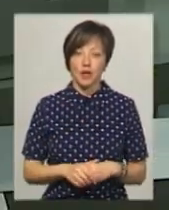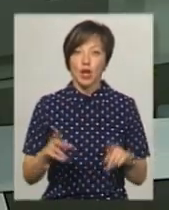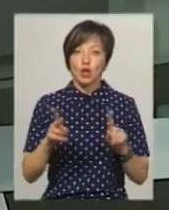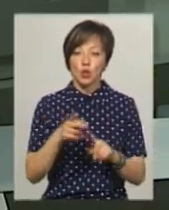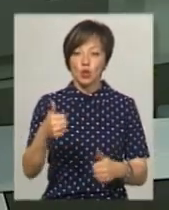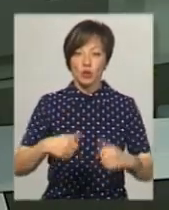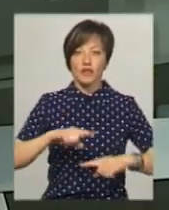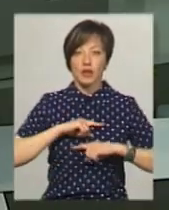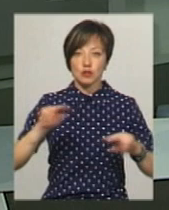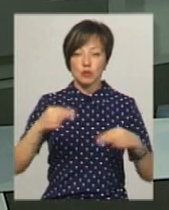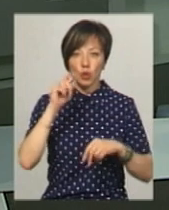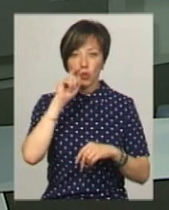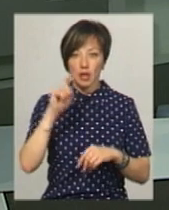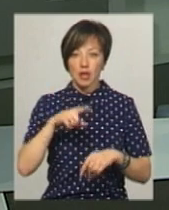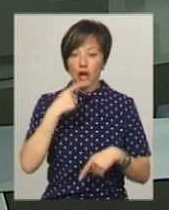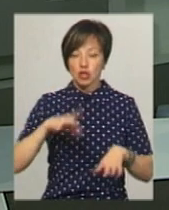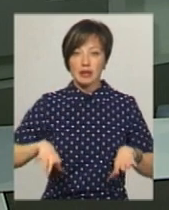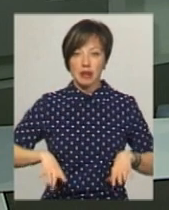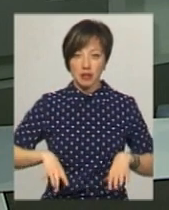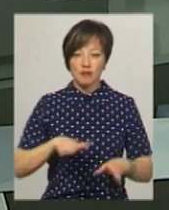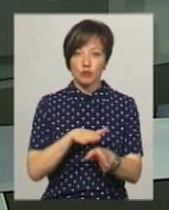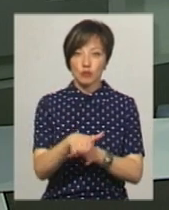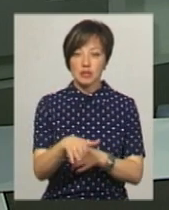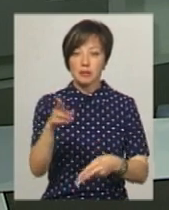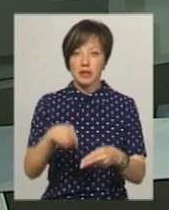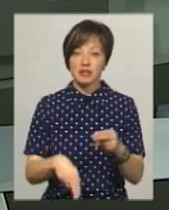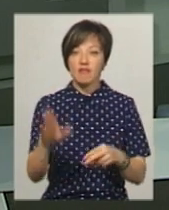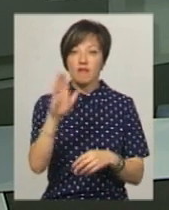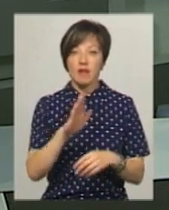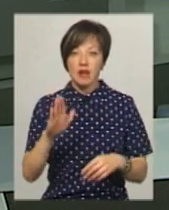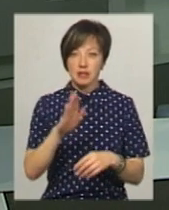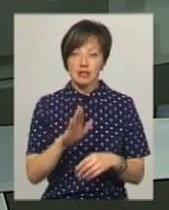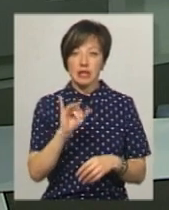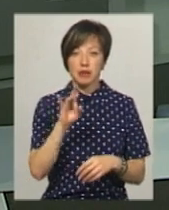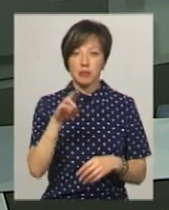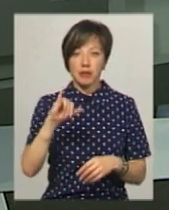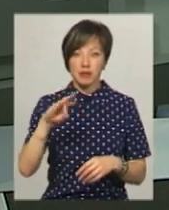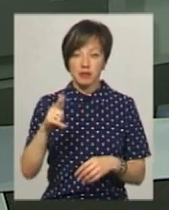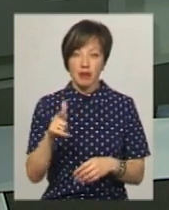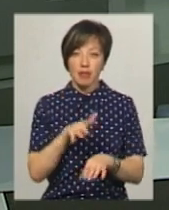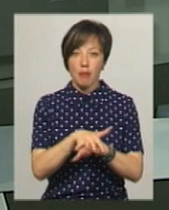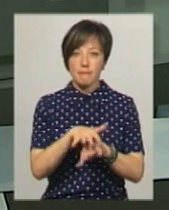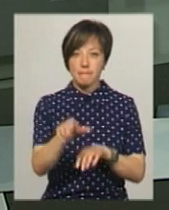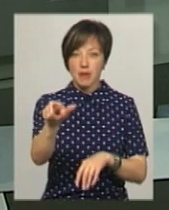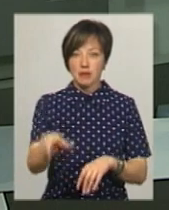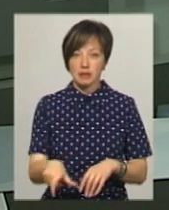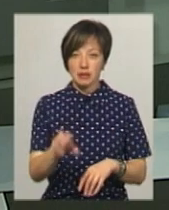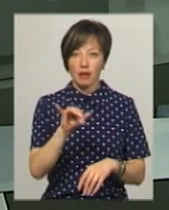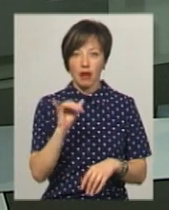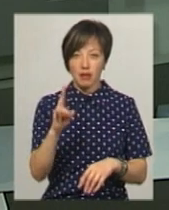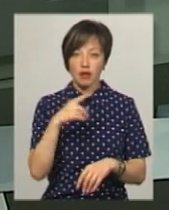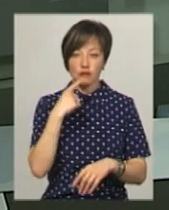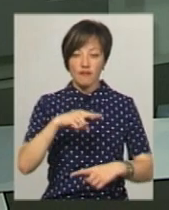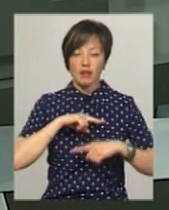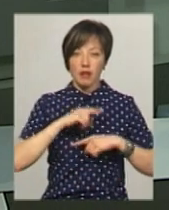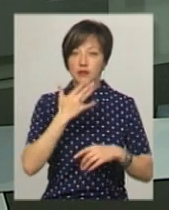Другий тур фіналу Чемпіонату України, каже Олександр Мігунов, відбудеться наприкінці вересня в Ірпіні. Нападник «Буревісника» Ян Пастижевський каже, до